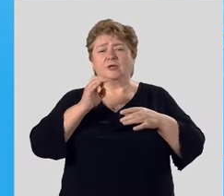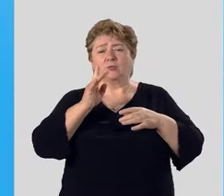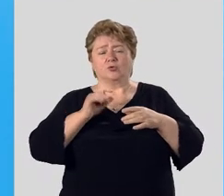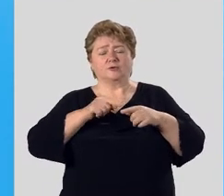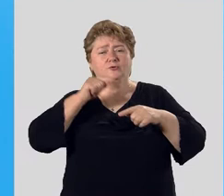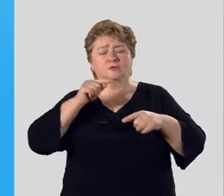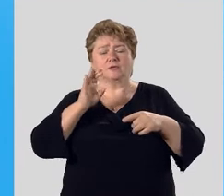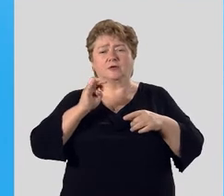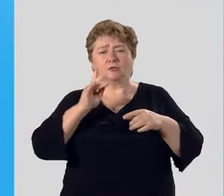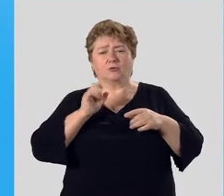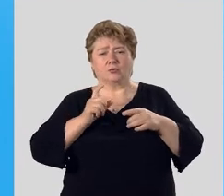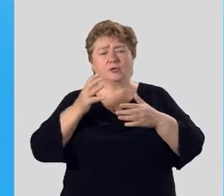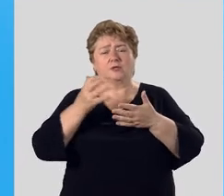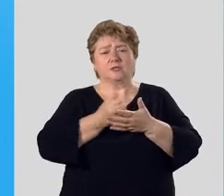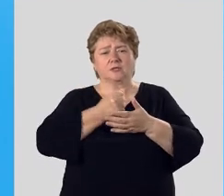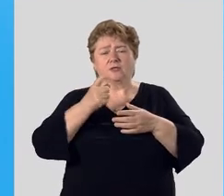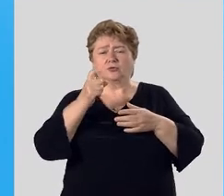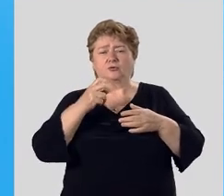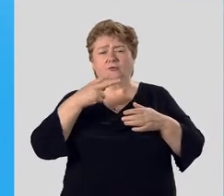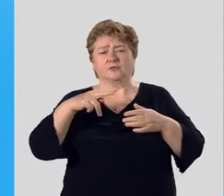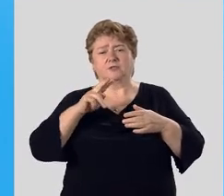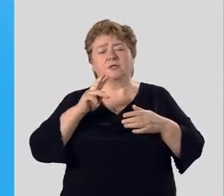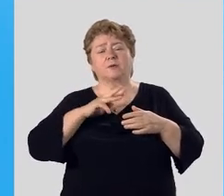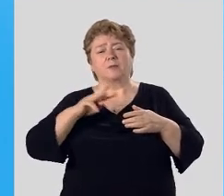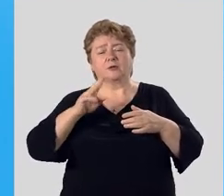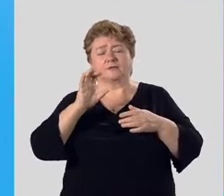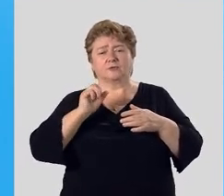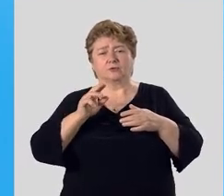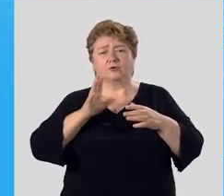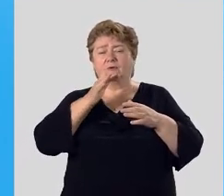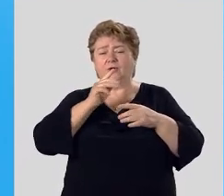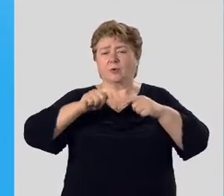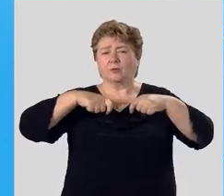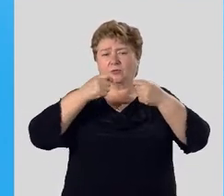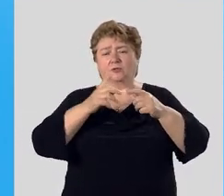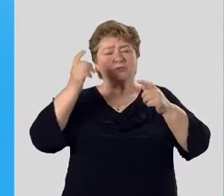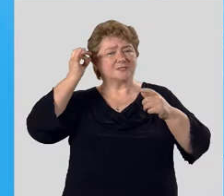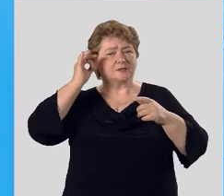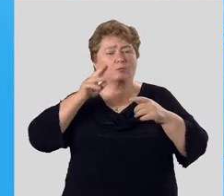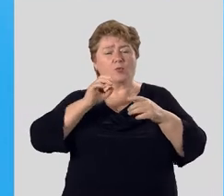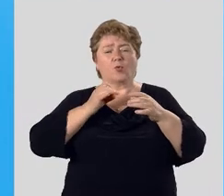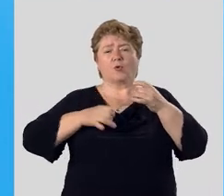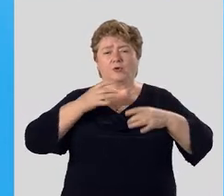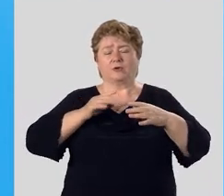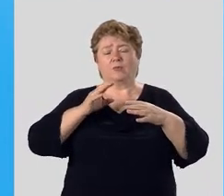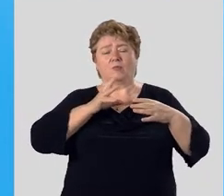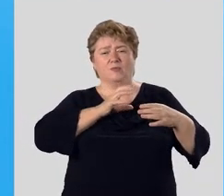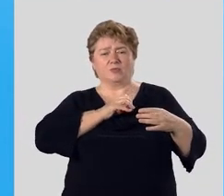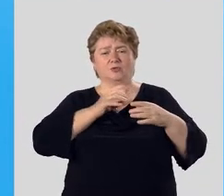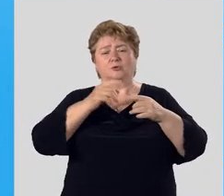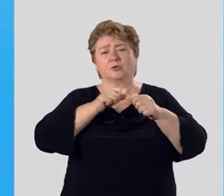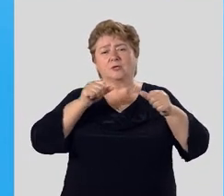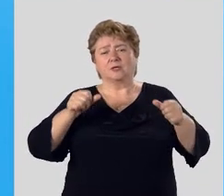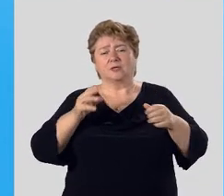в чувствительных нейронах достигает 120 метров в секунду. Время передачи сигнала по нерву к мышце